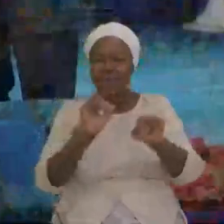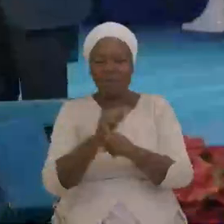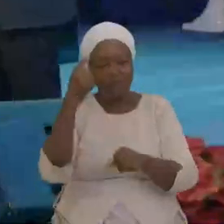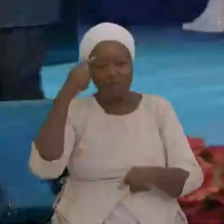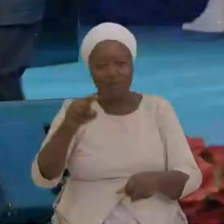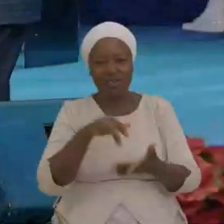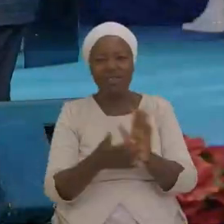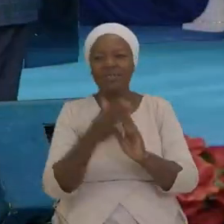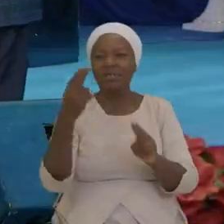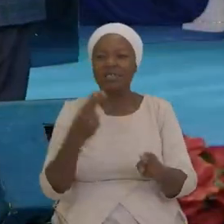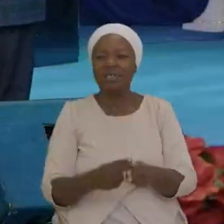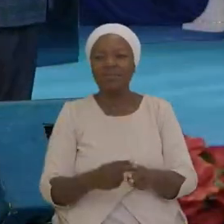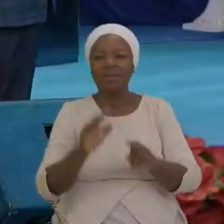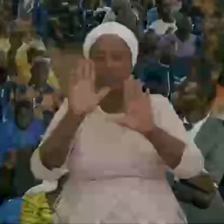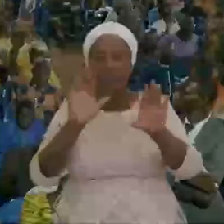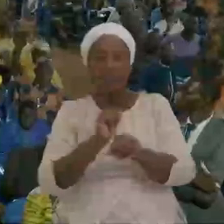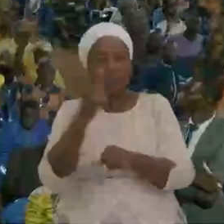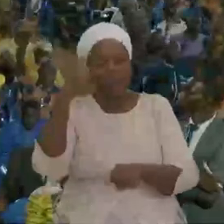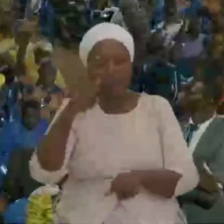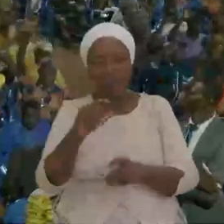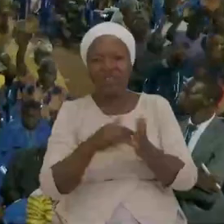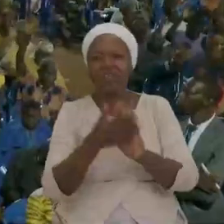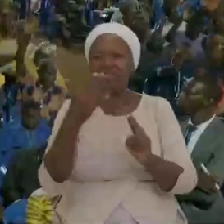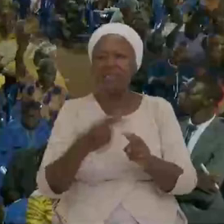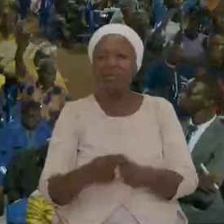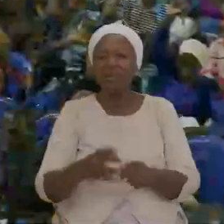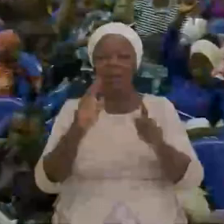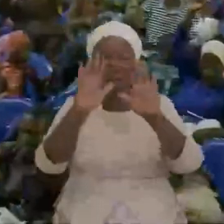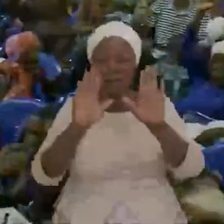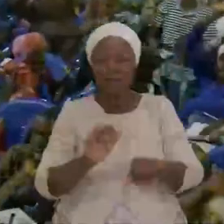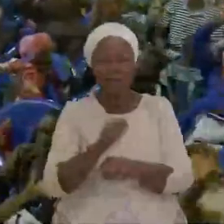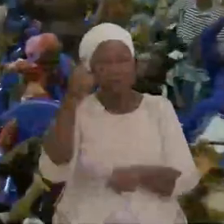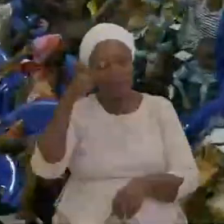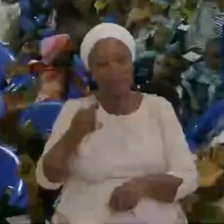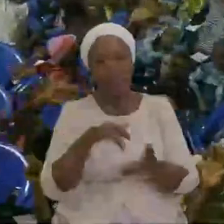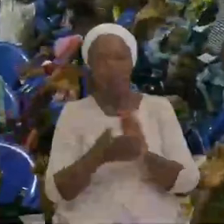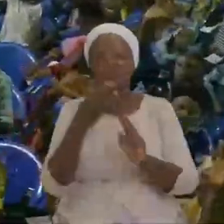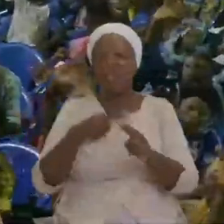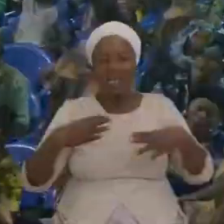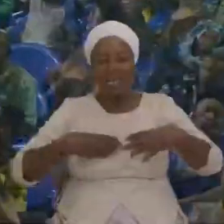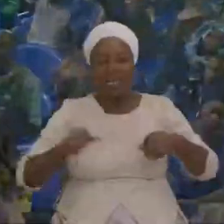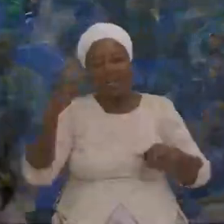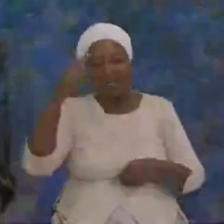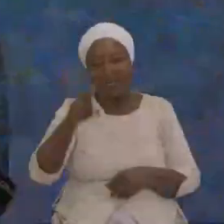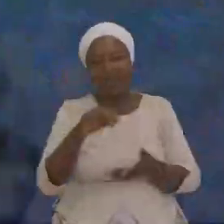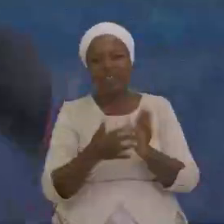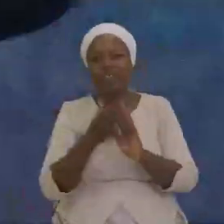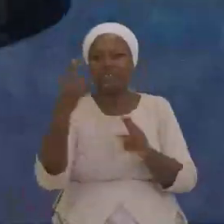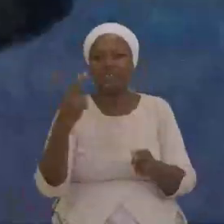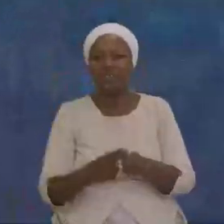Miracle pour toi. Miracle pour toi là-bas. Miracle pour toi. Guérison pour